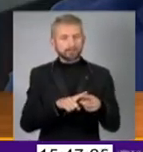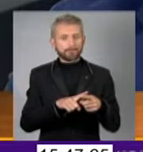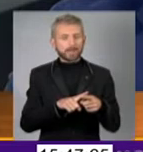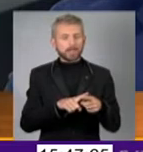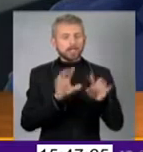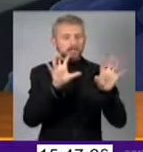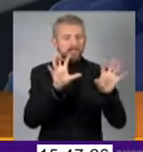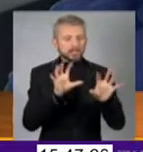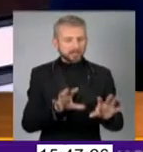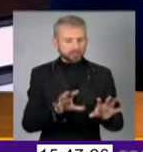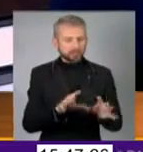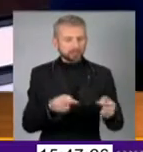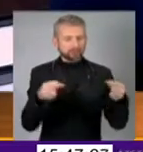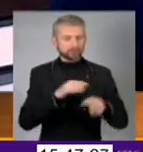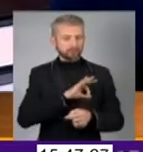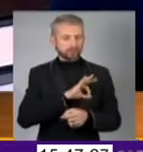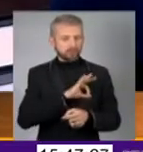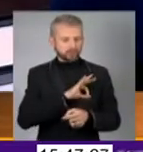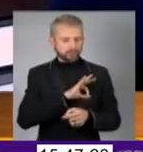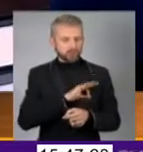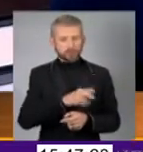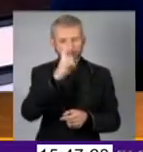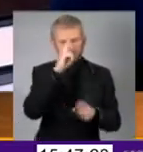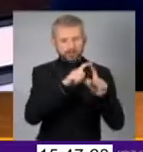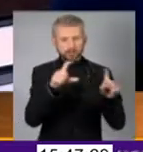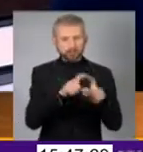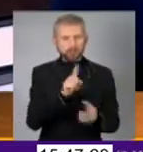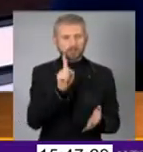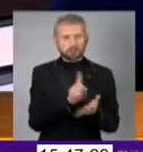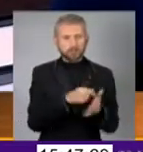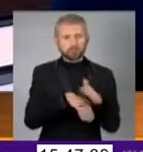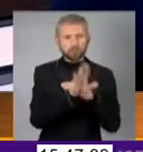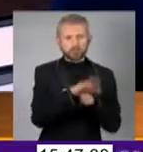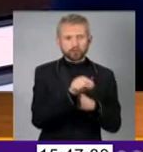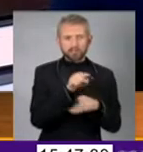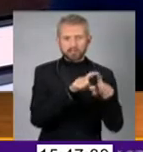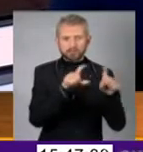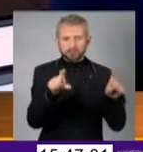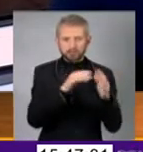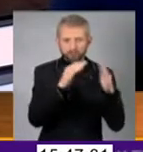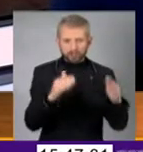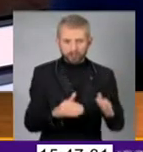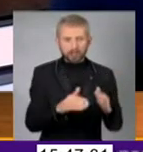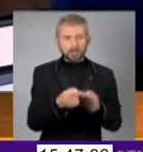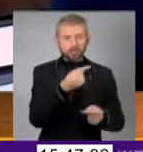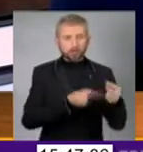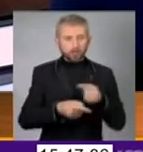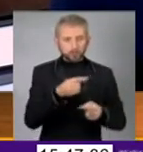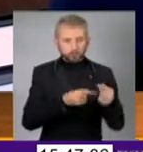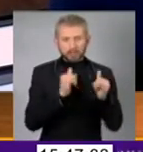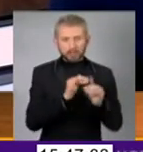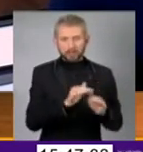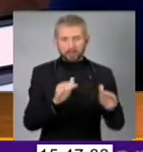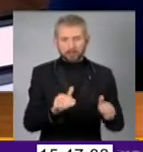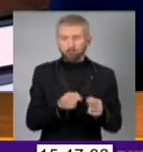легітимно в юридичній площині державні інституції мають покинути ці приміщення і надати їх повернути назад для дітей.